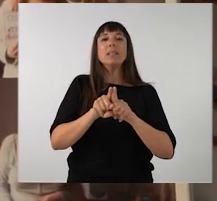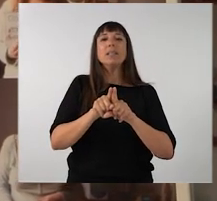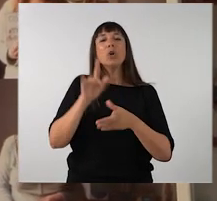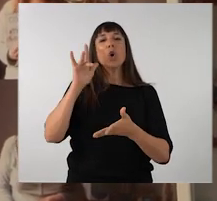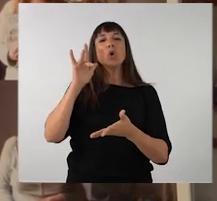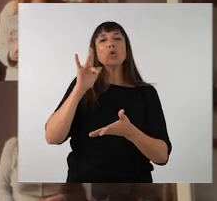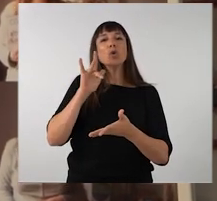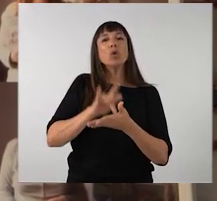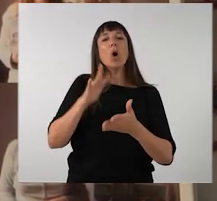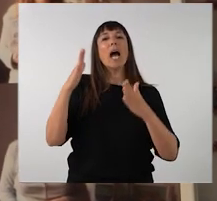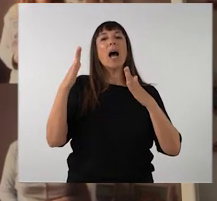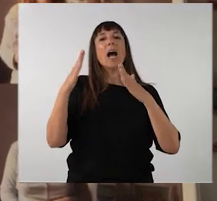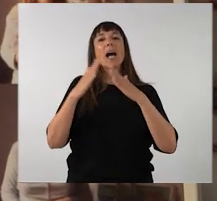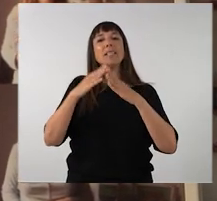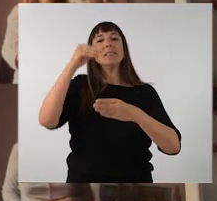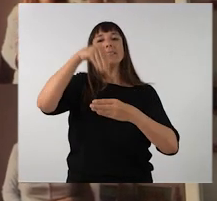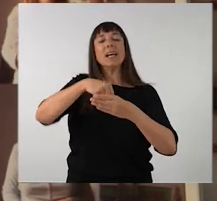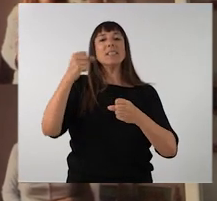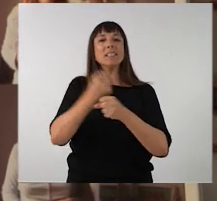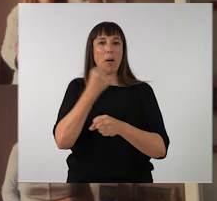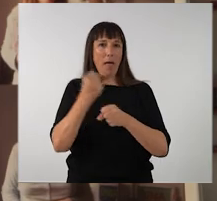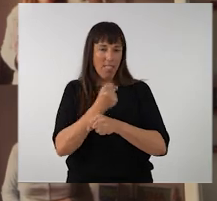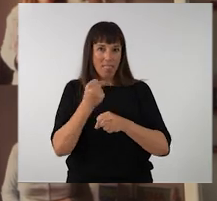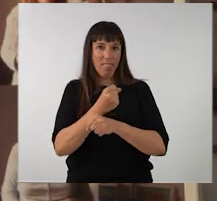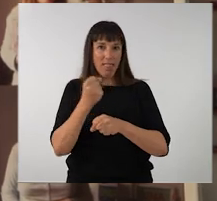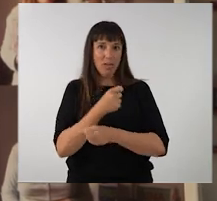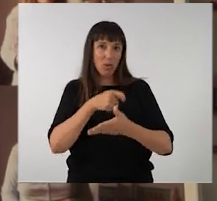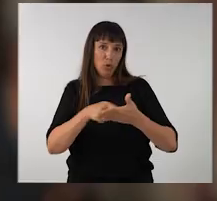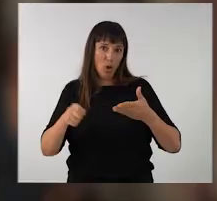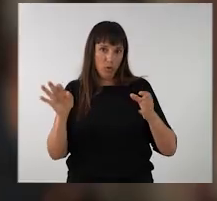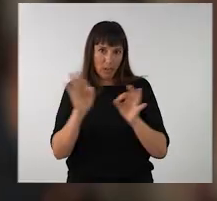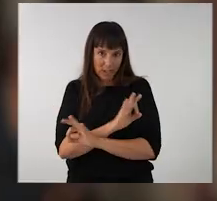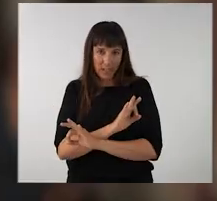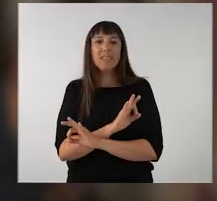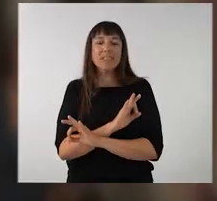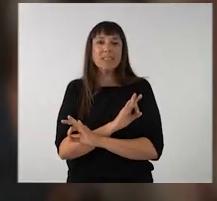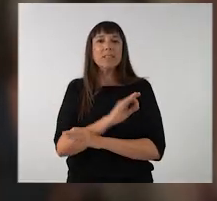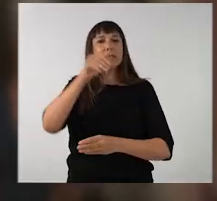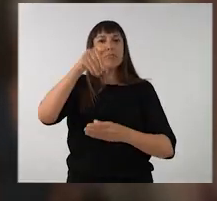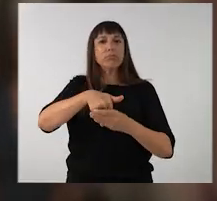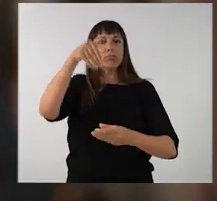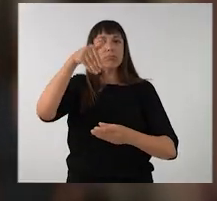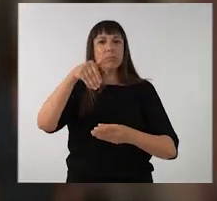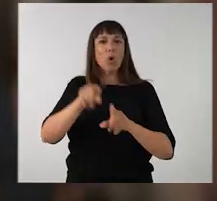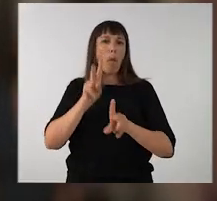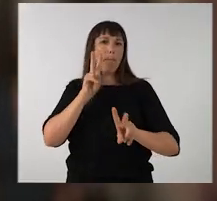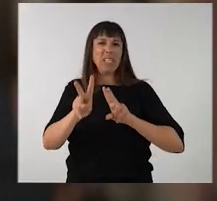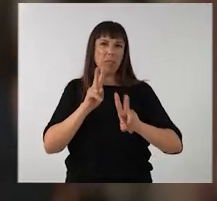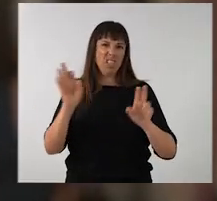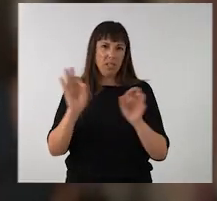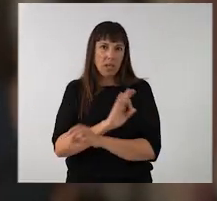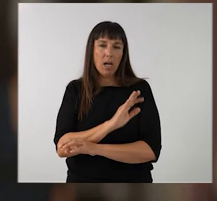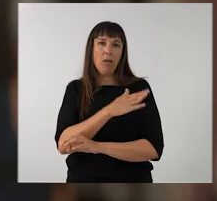marcar, a cada moment en què realitzaven una tasca que no estava retribuïda o que no estava